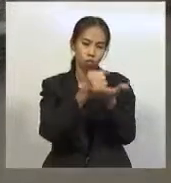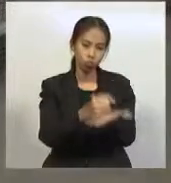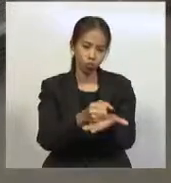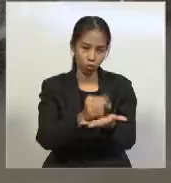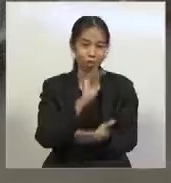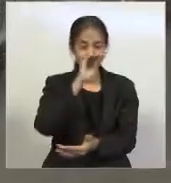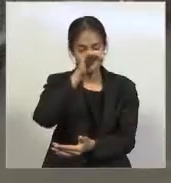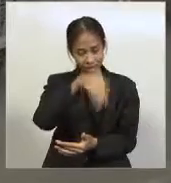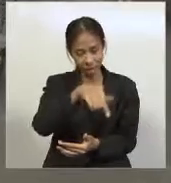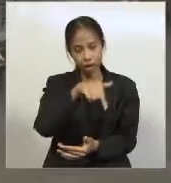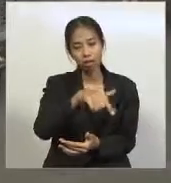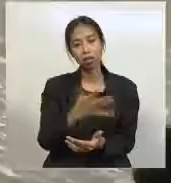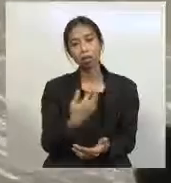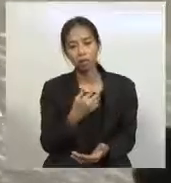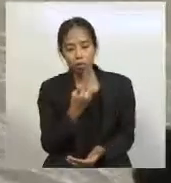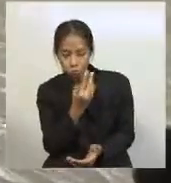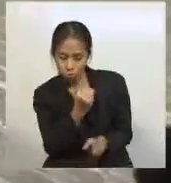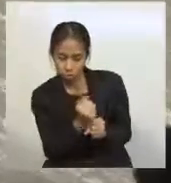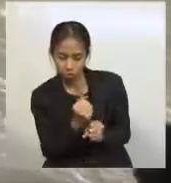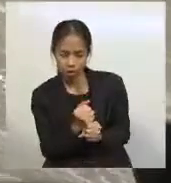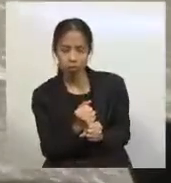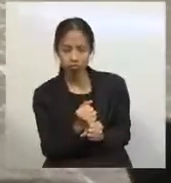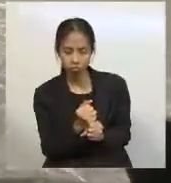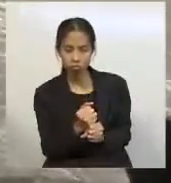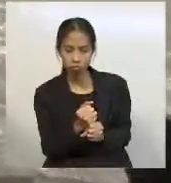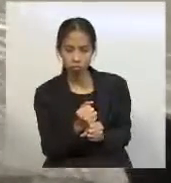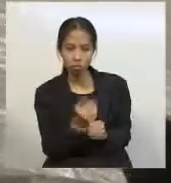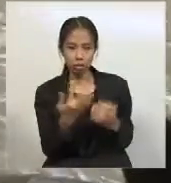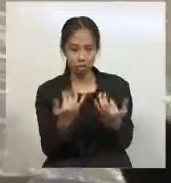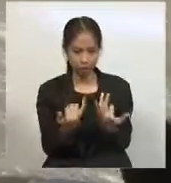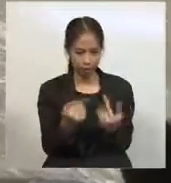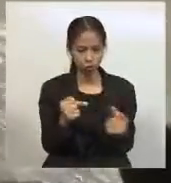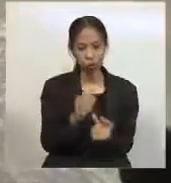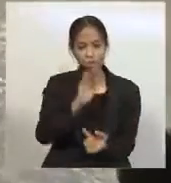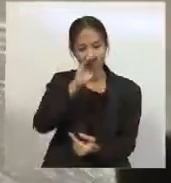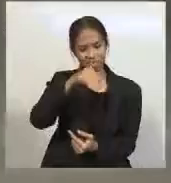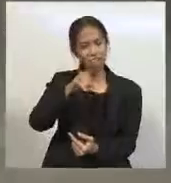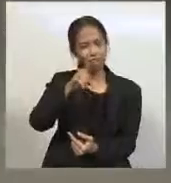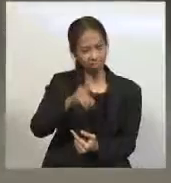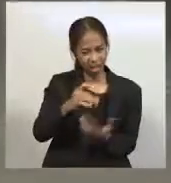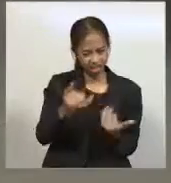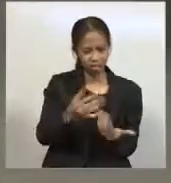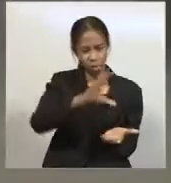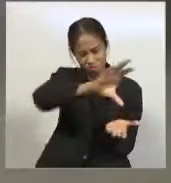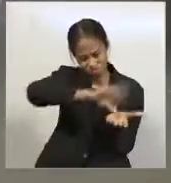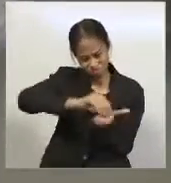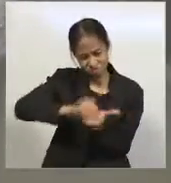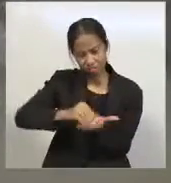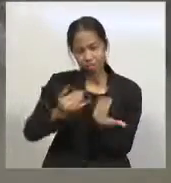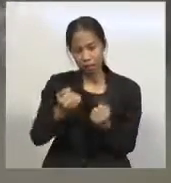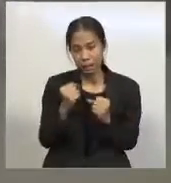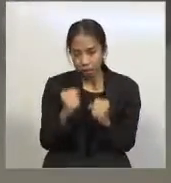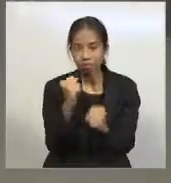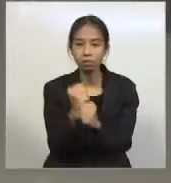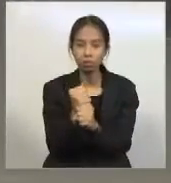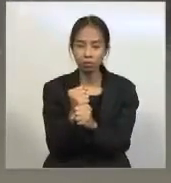กเหวนรกได้บอกว่าภารกิจการเก็บกู้ซากช้างป่าเจ้าหน้าที่ยังพยายามเร่งด